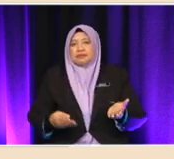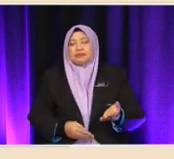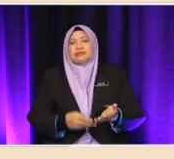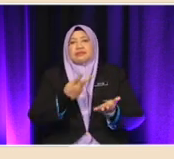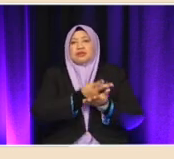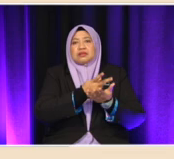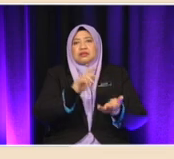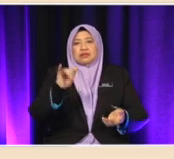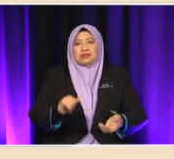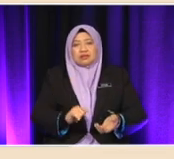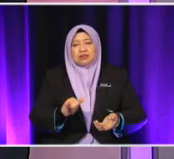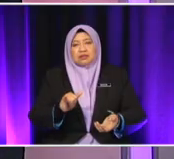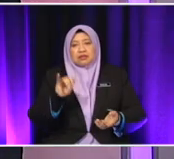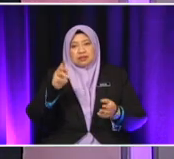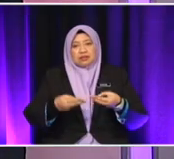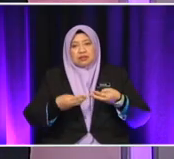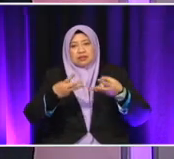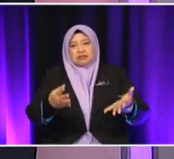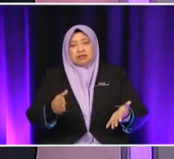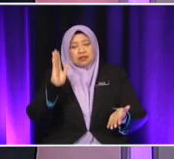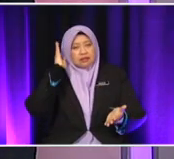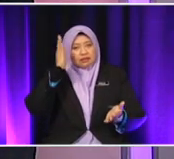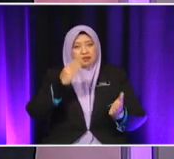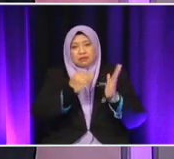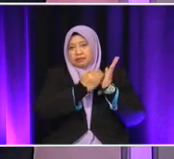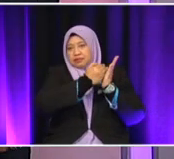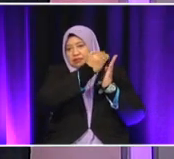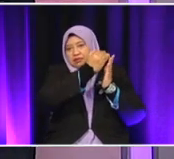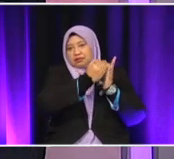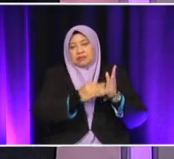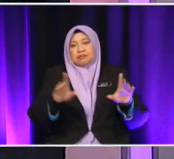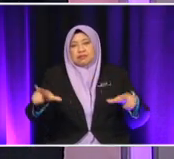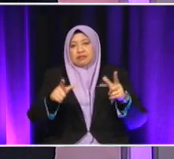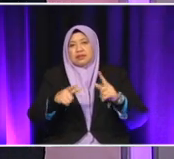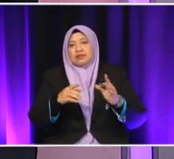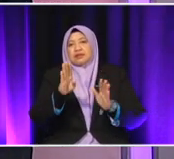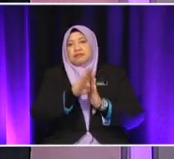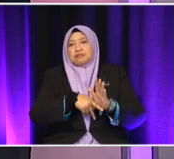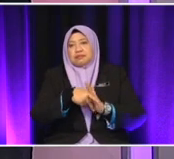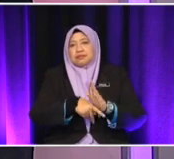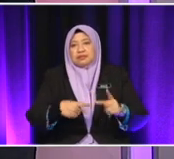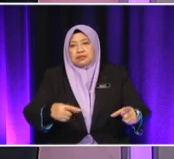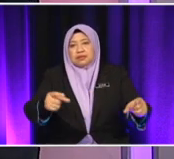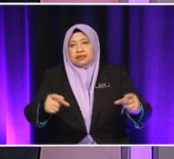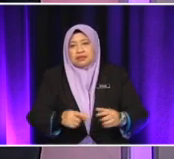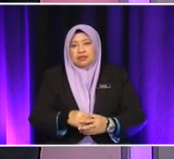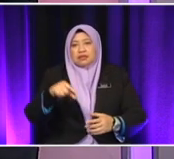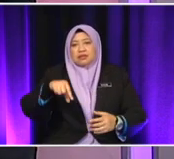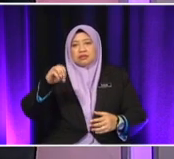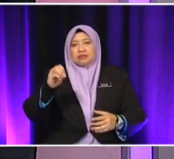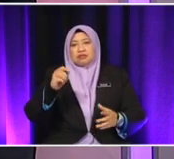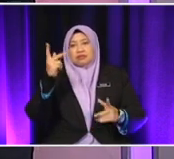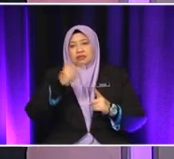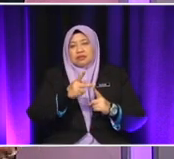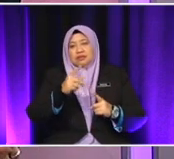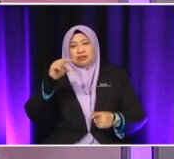juga akan turut meningkat ini dah disebabkan oleh berlakunya pergerakan Kyo kosong kepada Q1